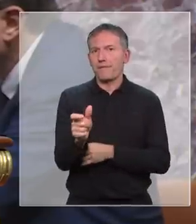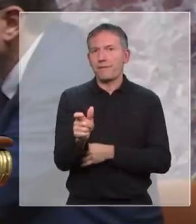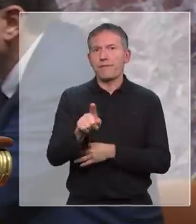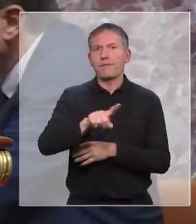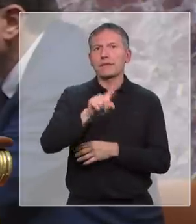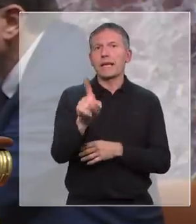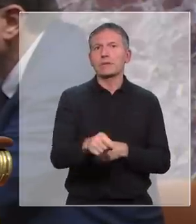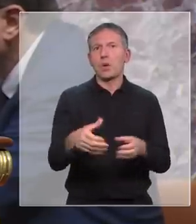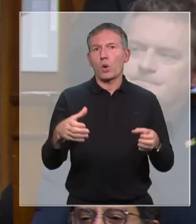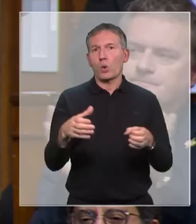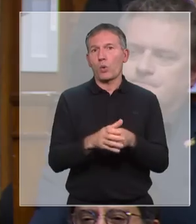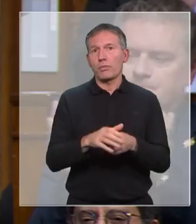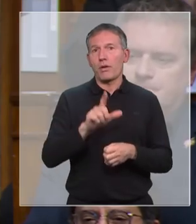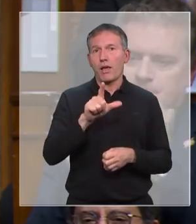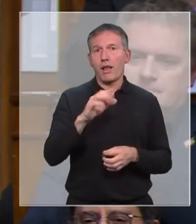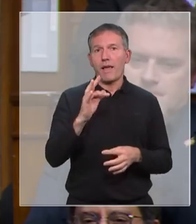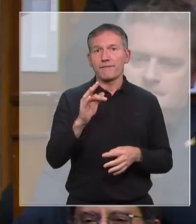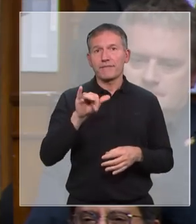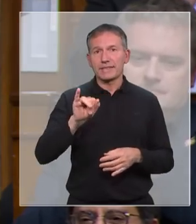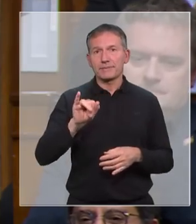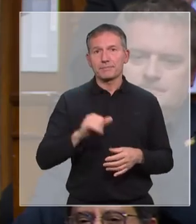Damien Maudet pour le groupe La France Insoumise.